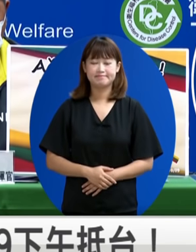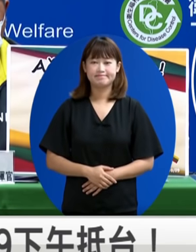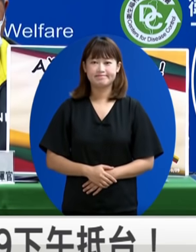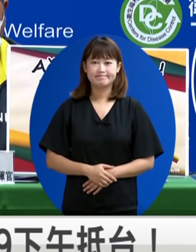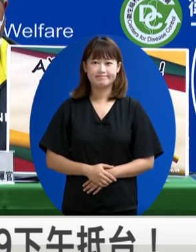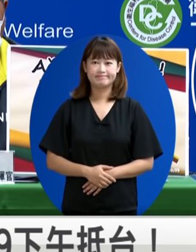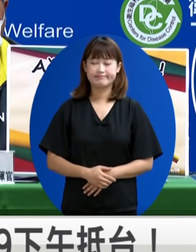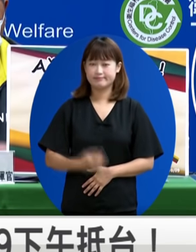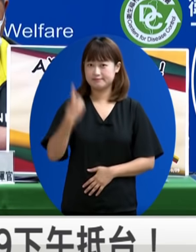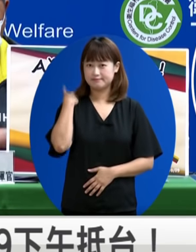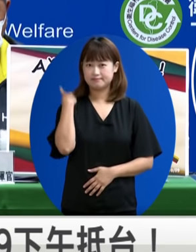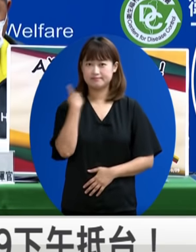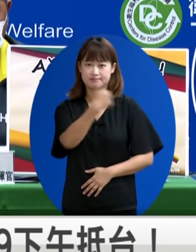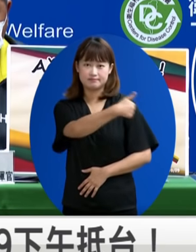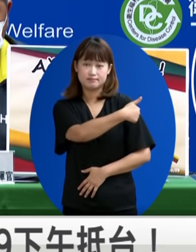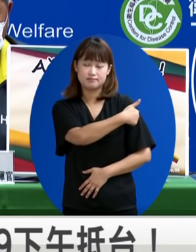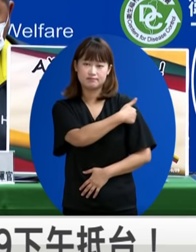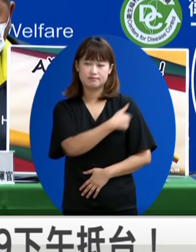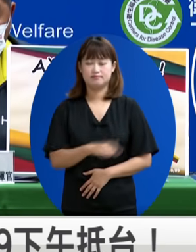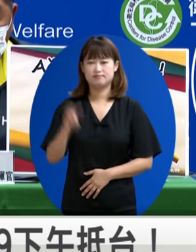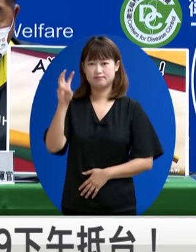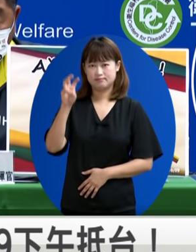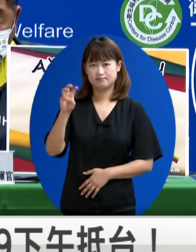那昨天施打的量有